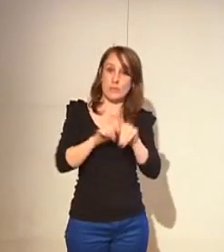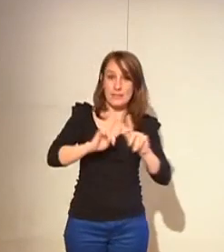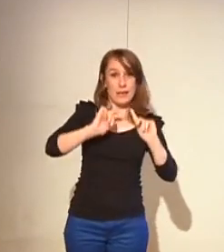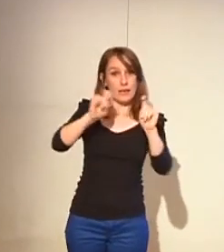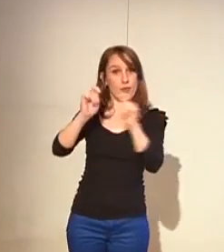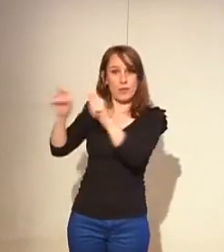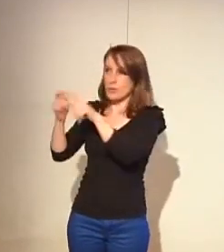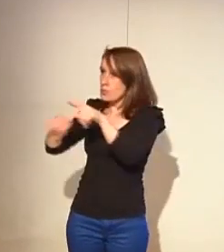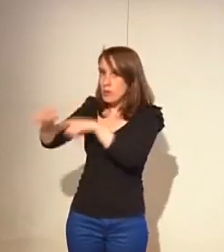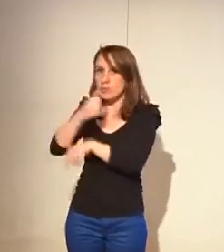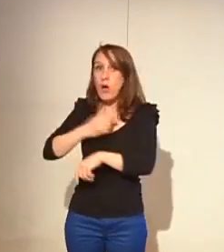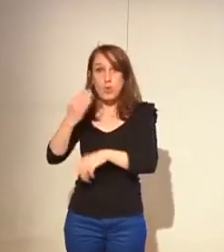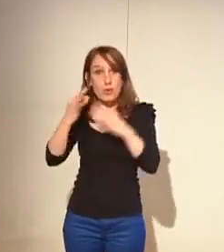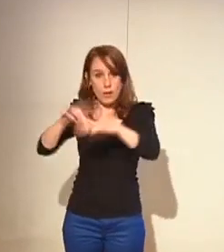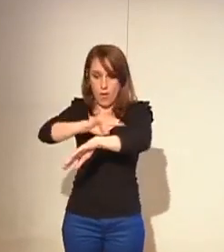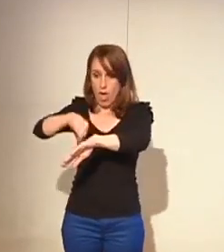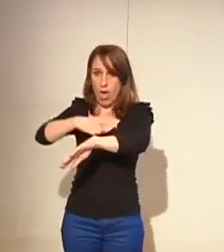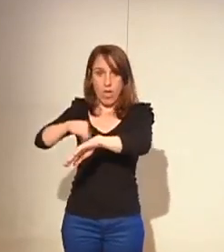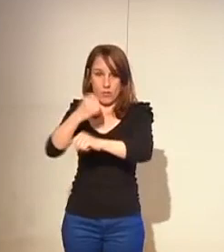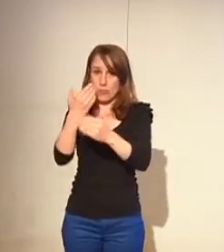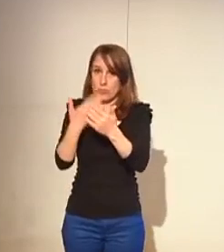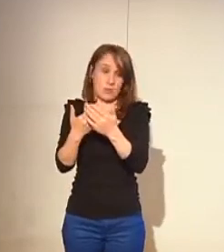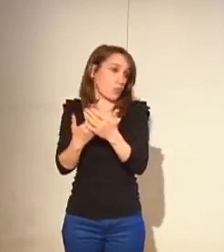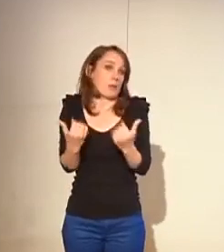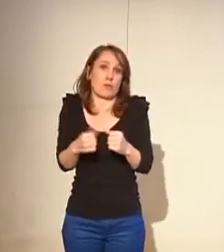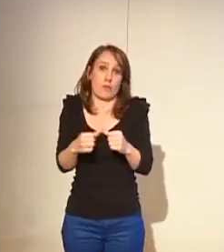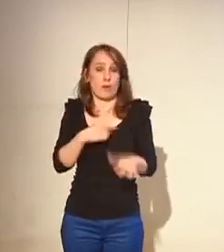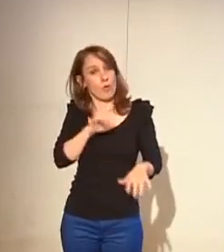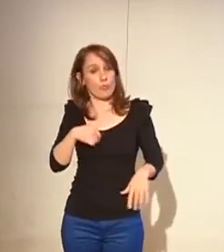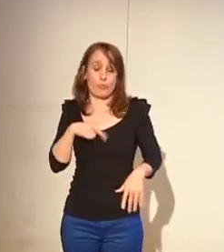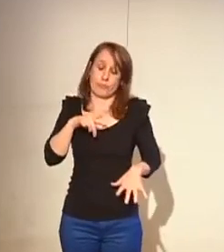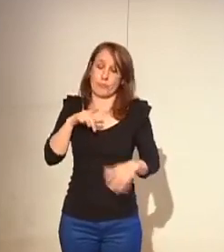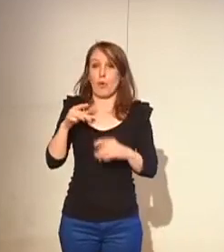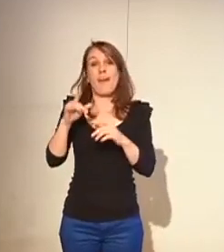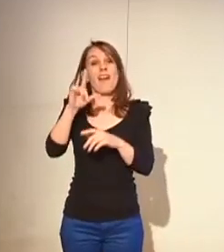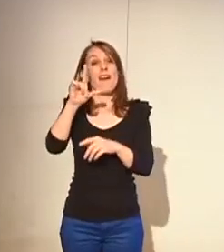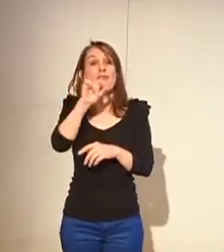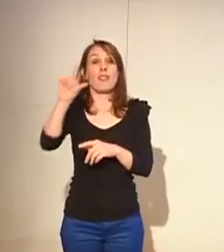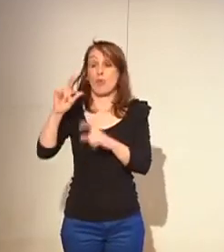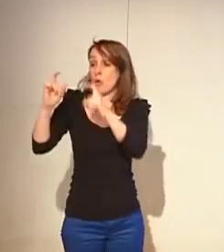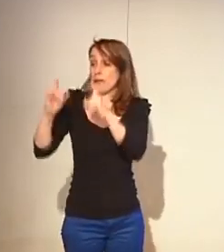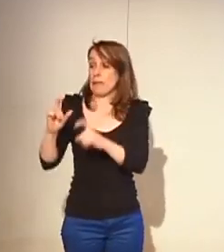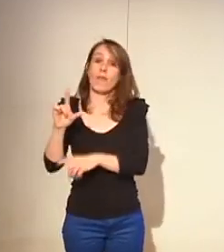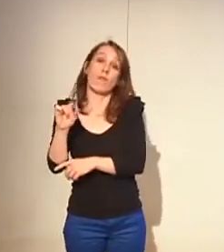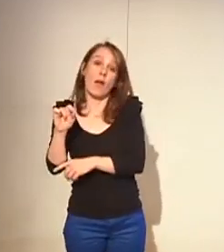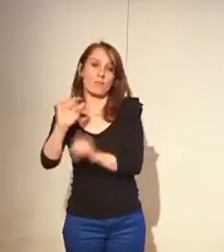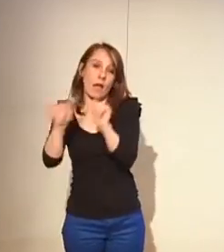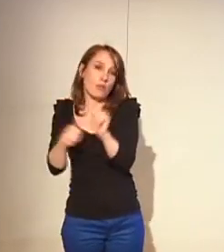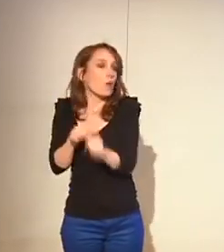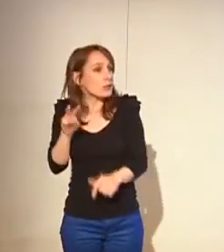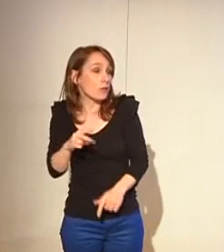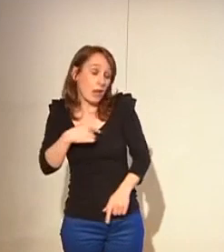temps et donc c'est de fait avec ces nominations nous mobilisons du temps et nous assumons le fait que nous n'ayons pas baissé passé de 22 à 20 ce n'est pas une baisse donc nous n'ons pas